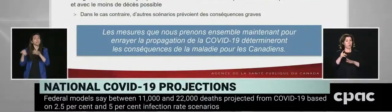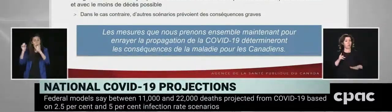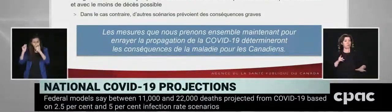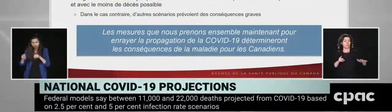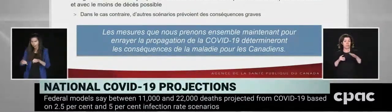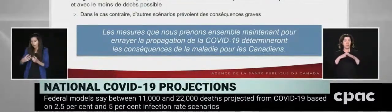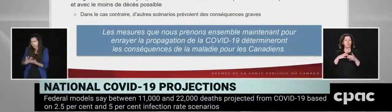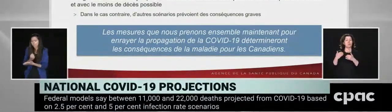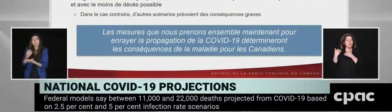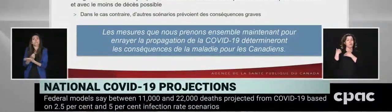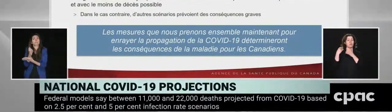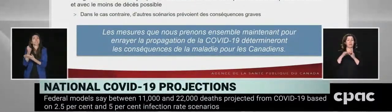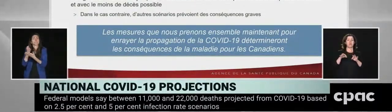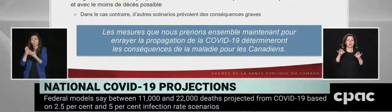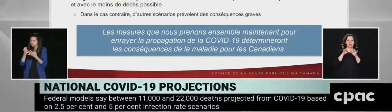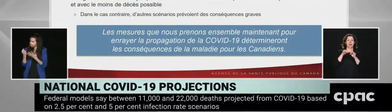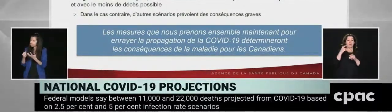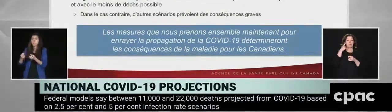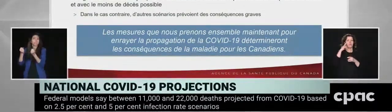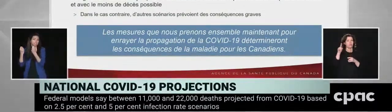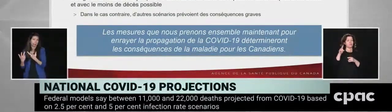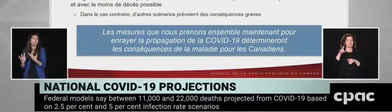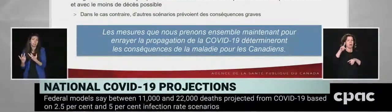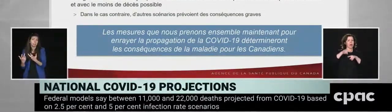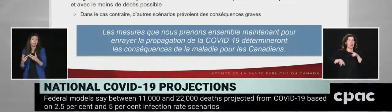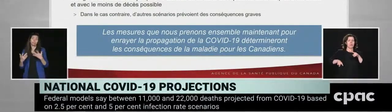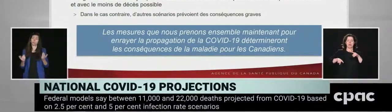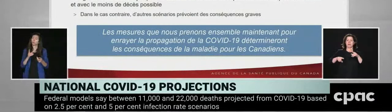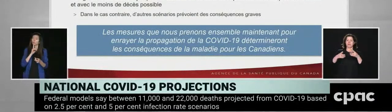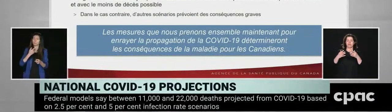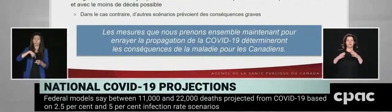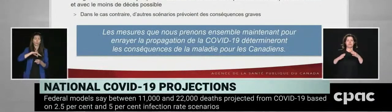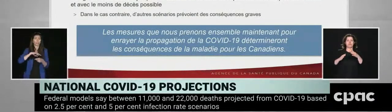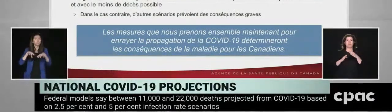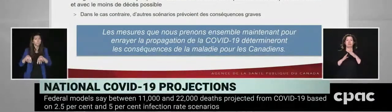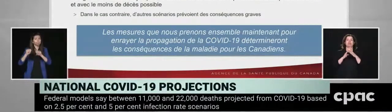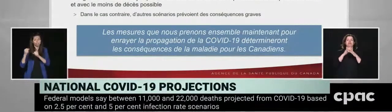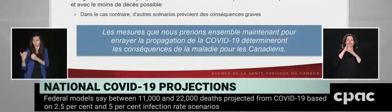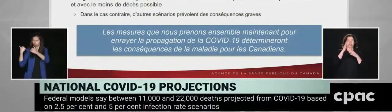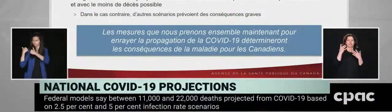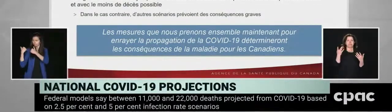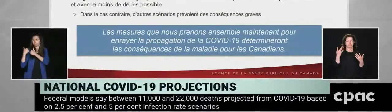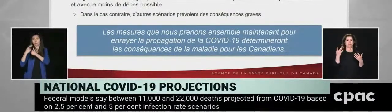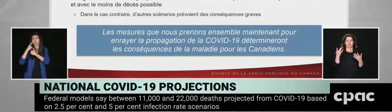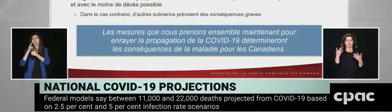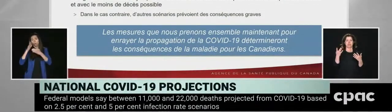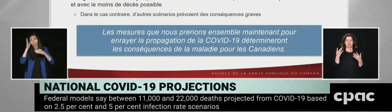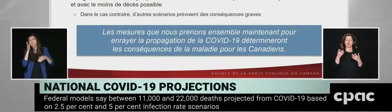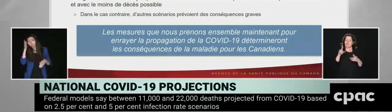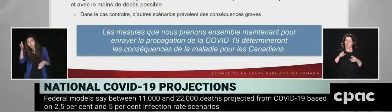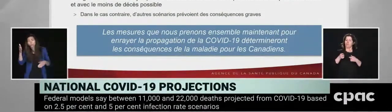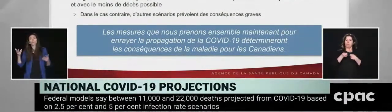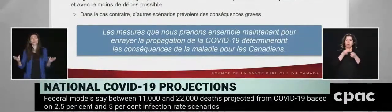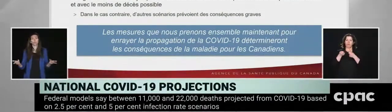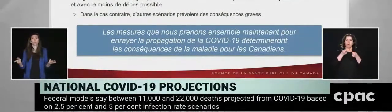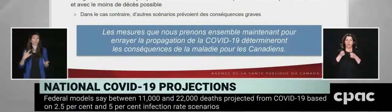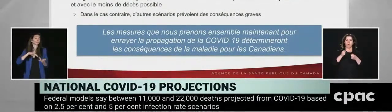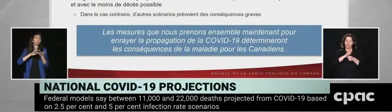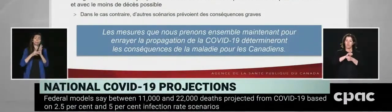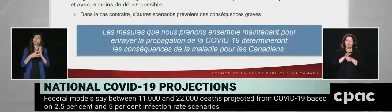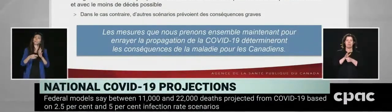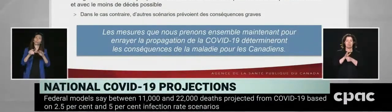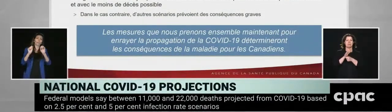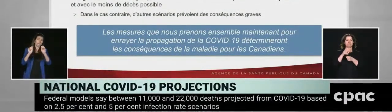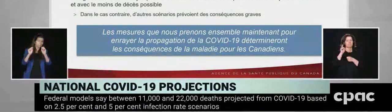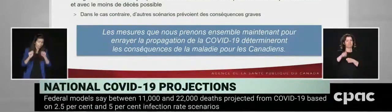de la COVID-19 dans l'avenir. Nous devons continuer de contrôler l'épidémie en prenant des mesures qui ont fait leur